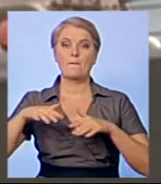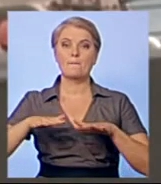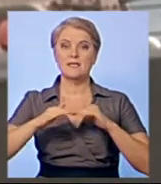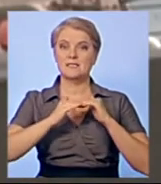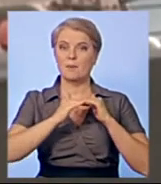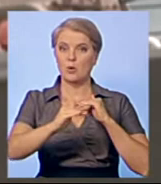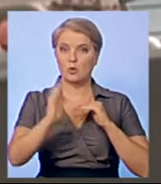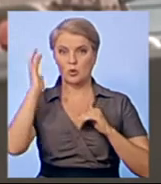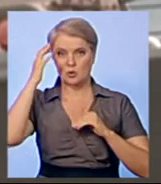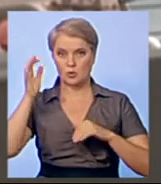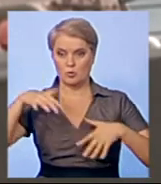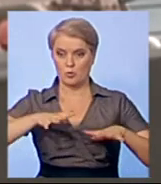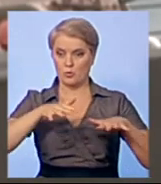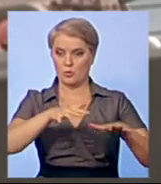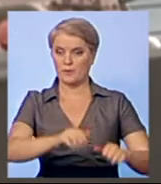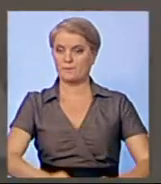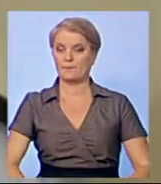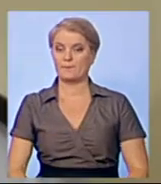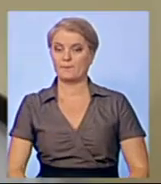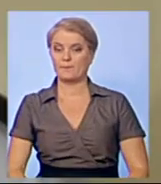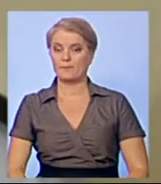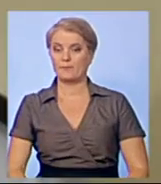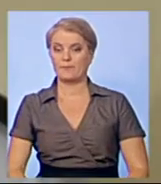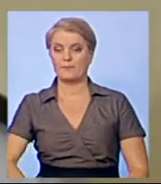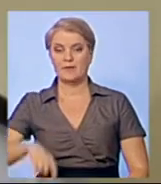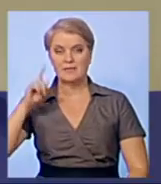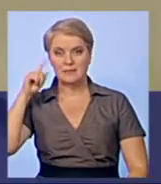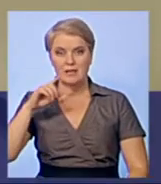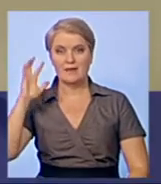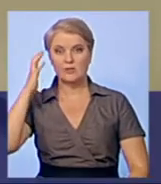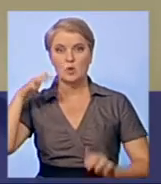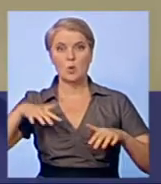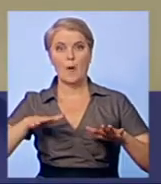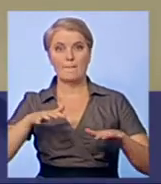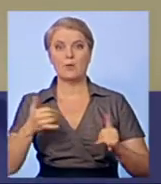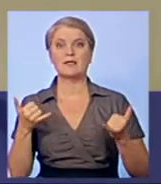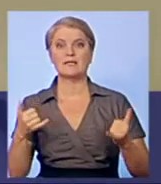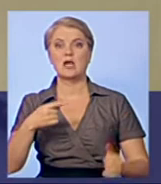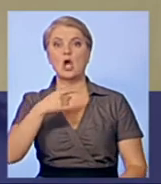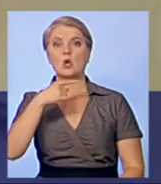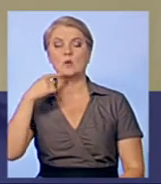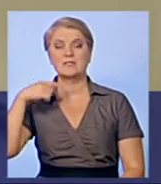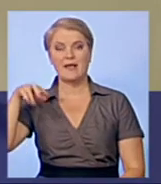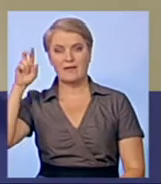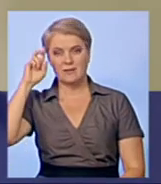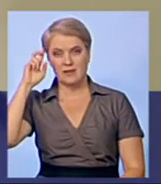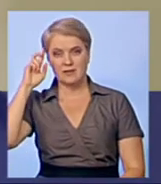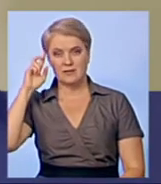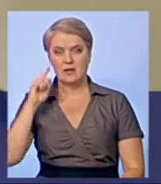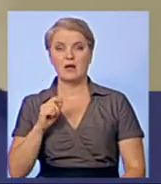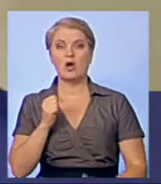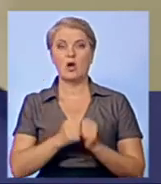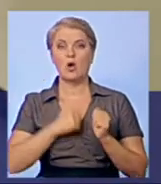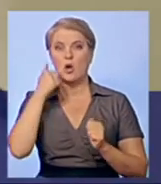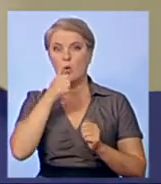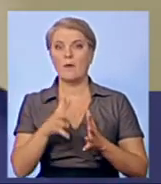частини Чорного моря. Ви знаєте, що у Чорному морі зараз в Російській Федерації з кожним роком все більше і більше